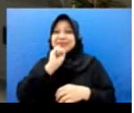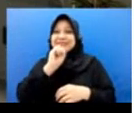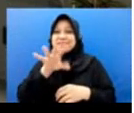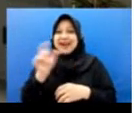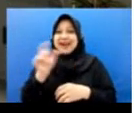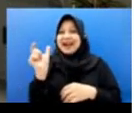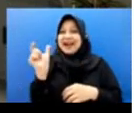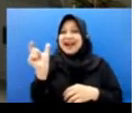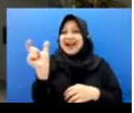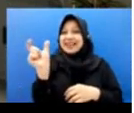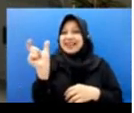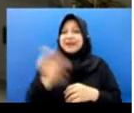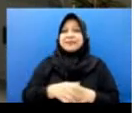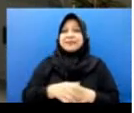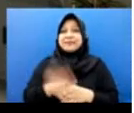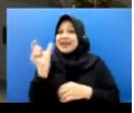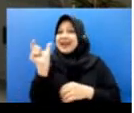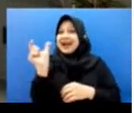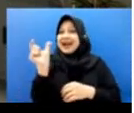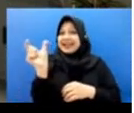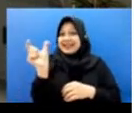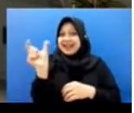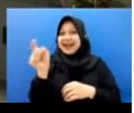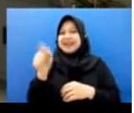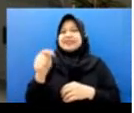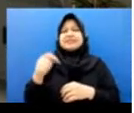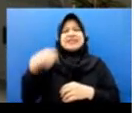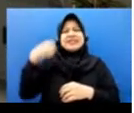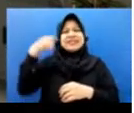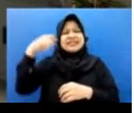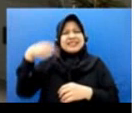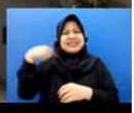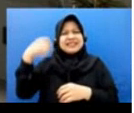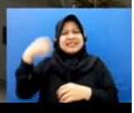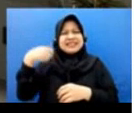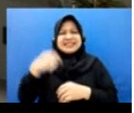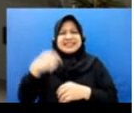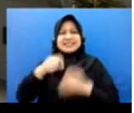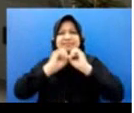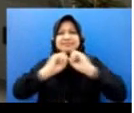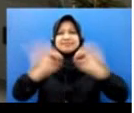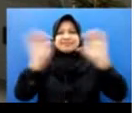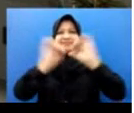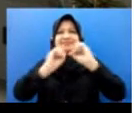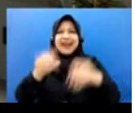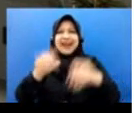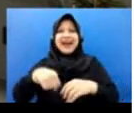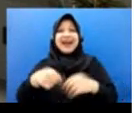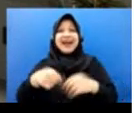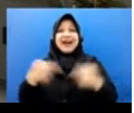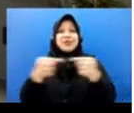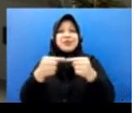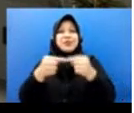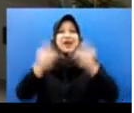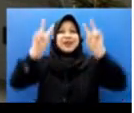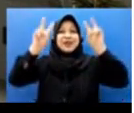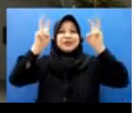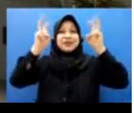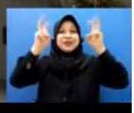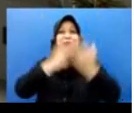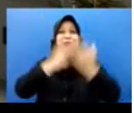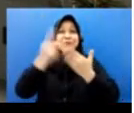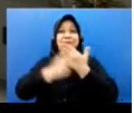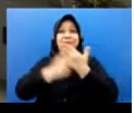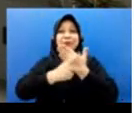Ini adalah sebuah kata Bapak dan Ibu yang sering didengungkan, berhubungan juga dengan judul dan seri dari program ini. Bapak dan Ibu pasti